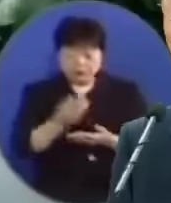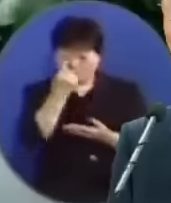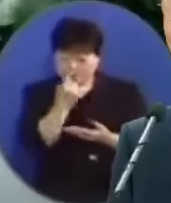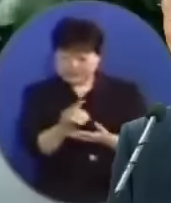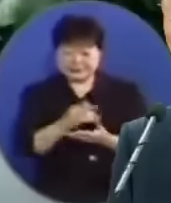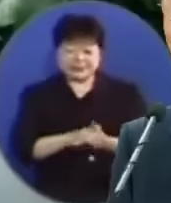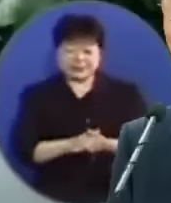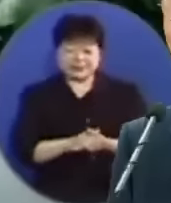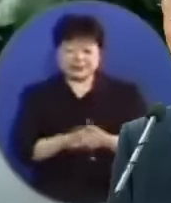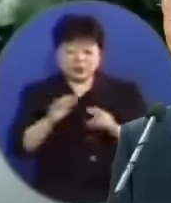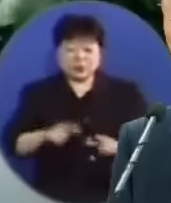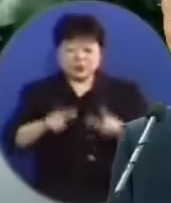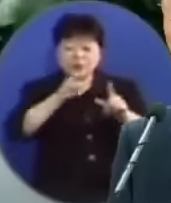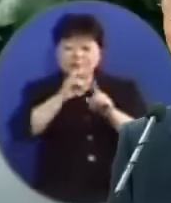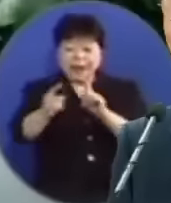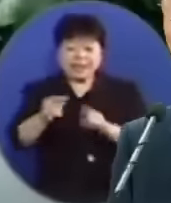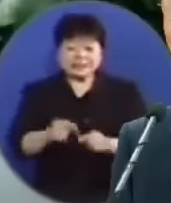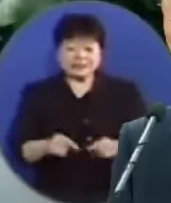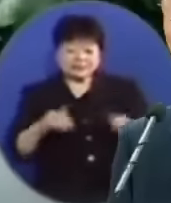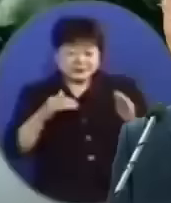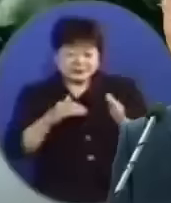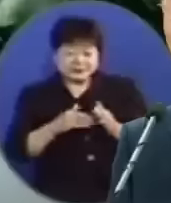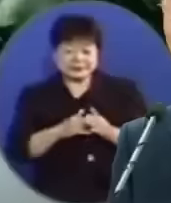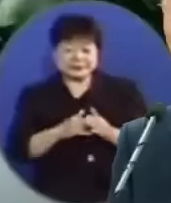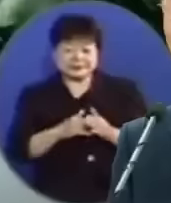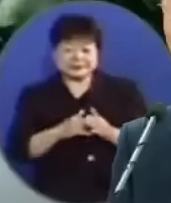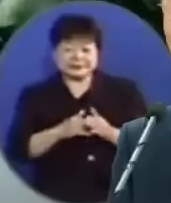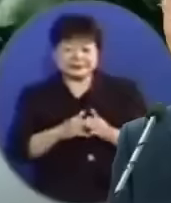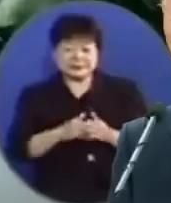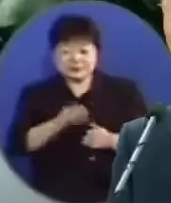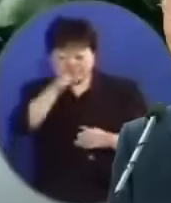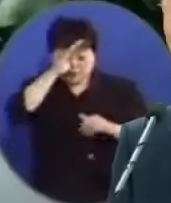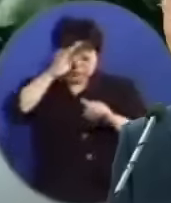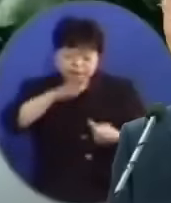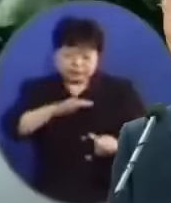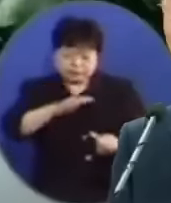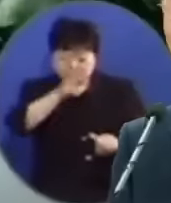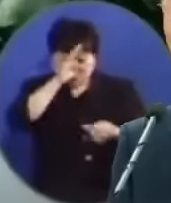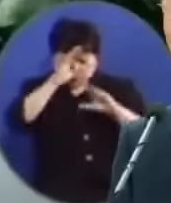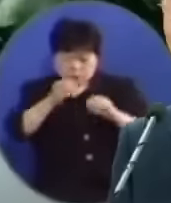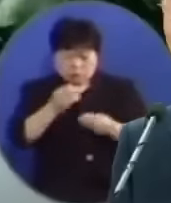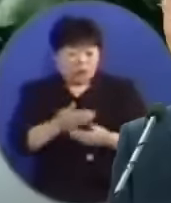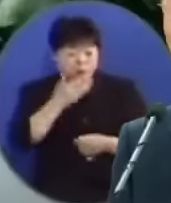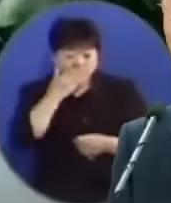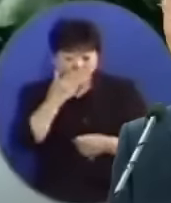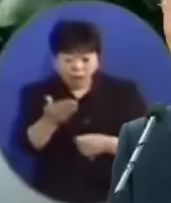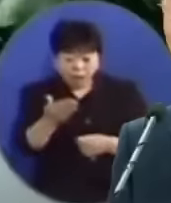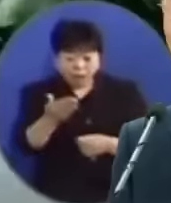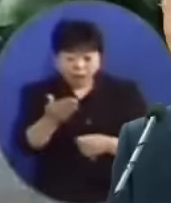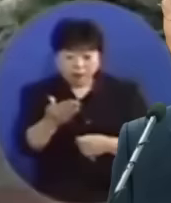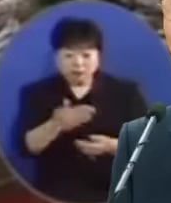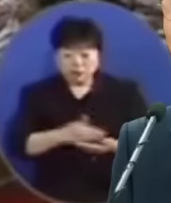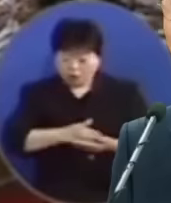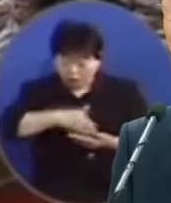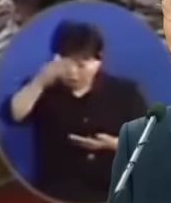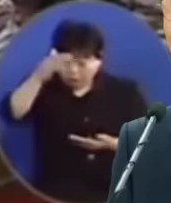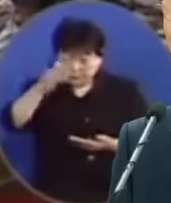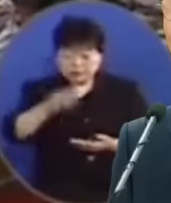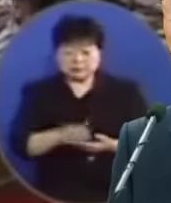것입니다. 오늘 우리 말씀을 끝내치고 병고침에 기도하면 여러분 병이 낫습니다. 물러가는